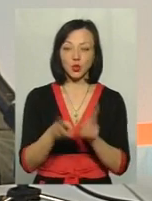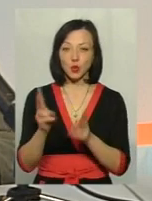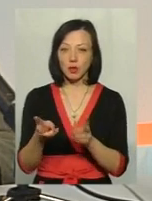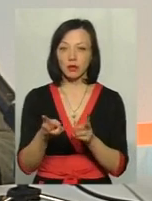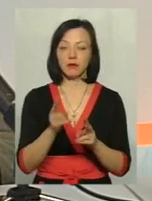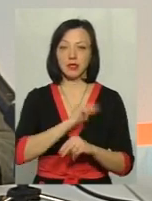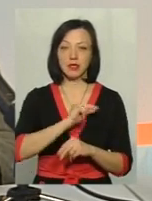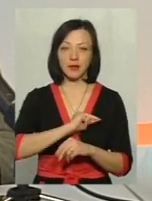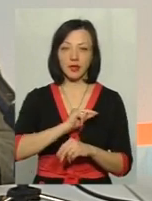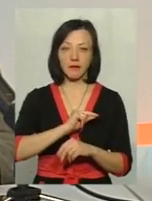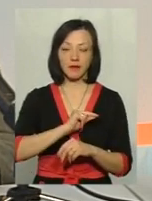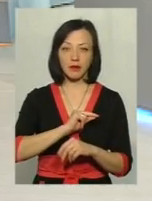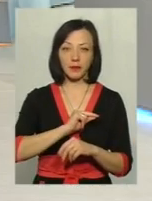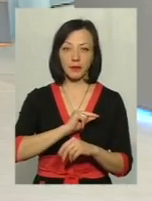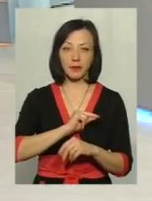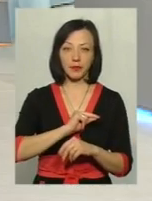віддали працівників